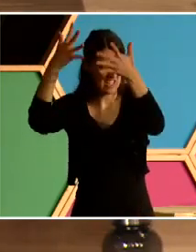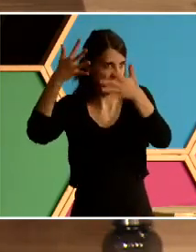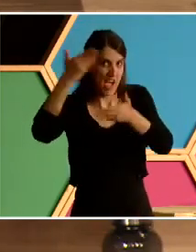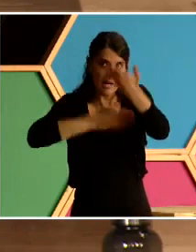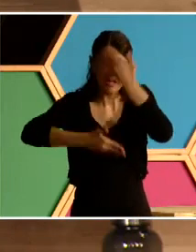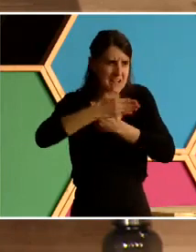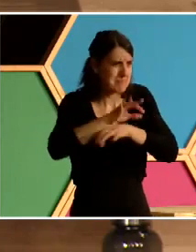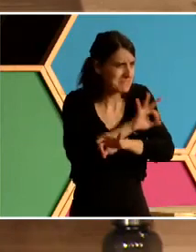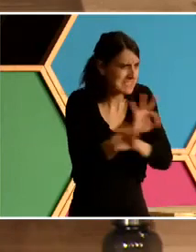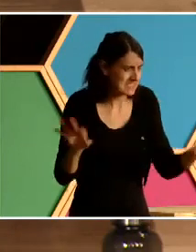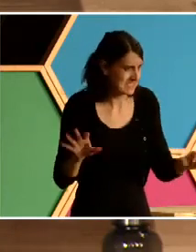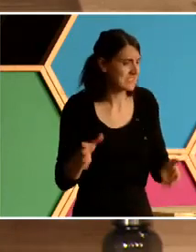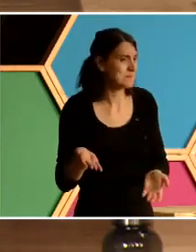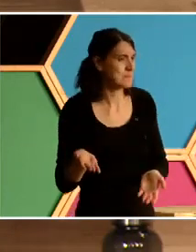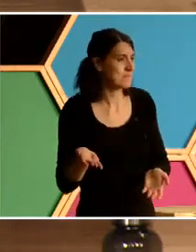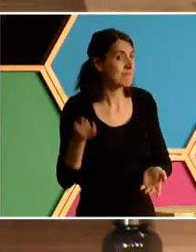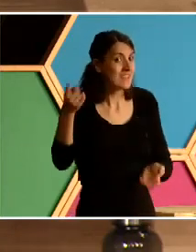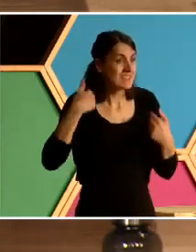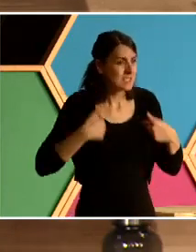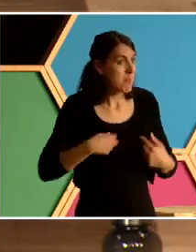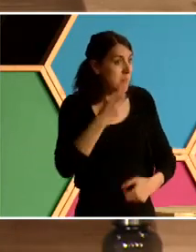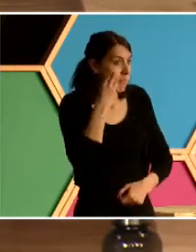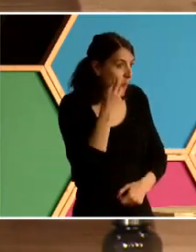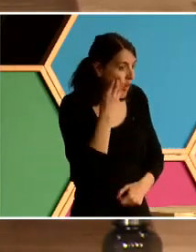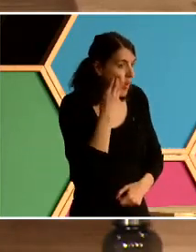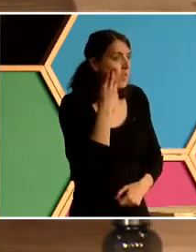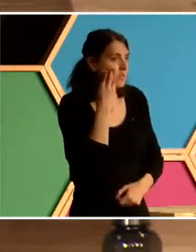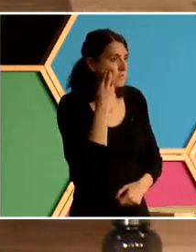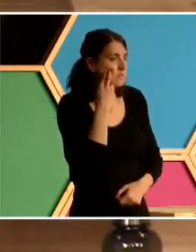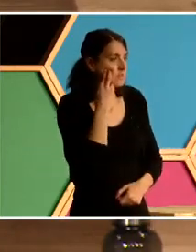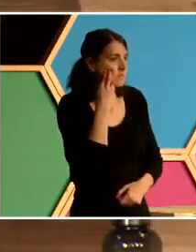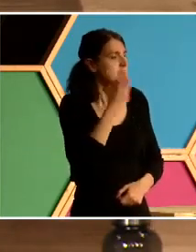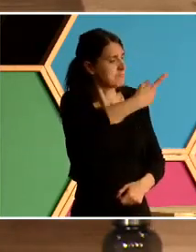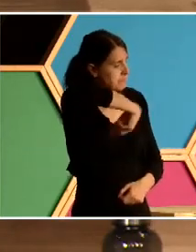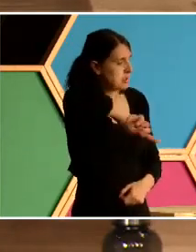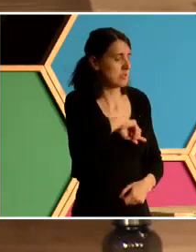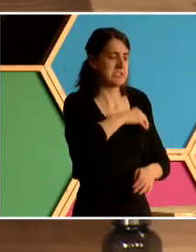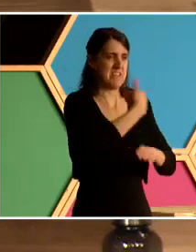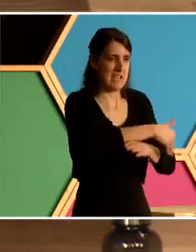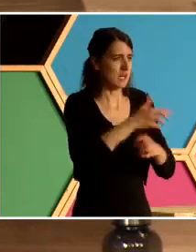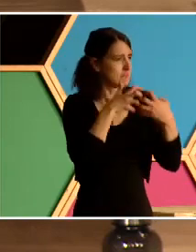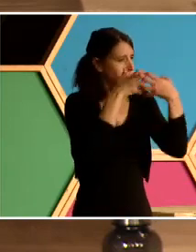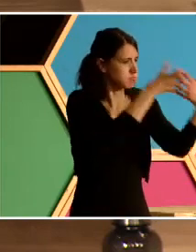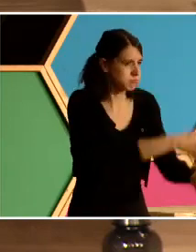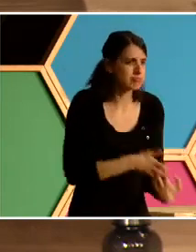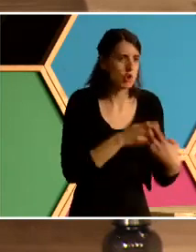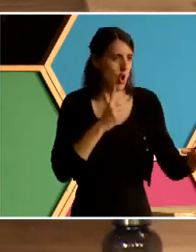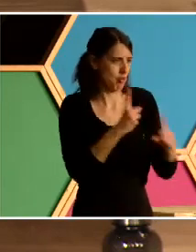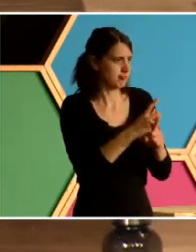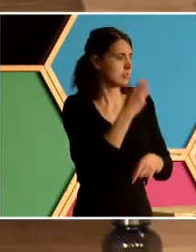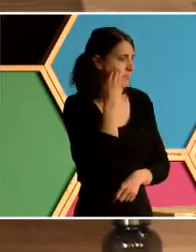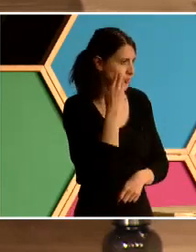És aquest sentiment el que d'alguna forma vam combatre en els carrers quan ens vam organitzar